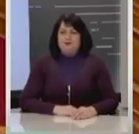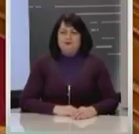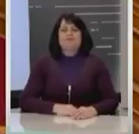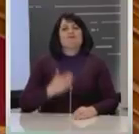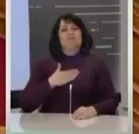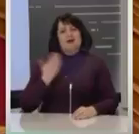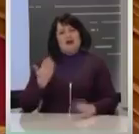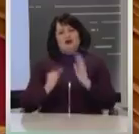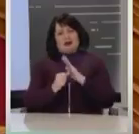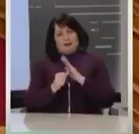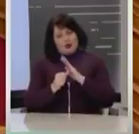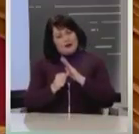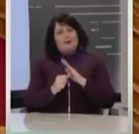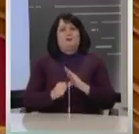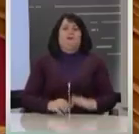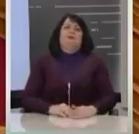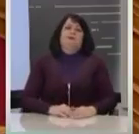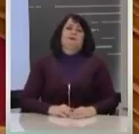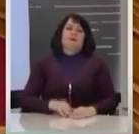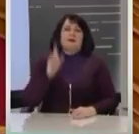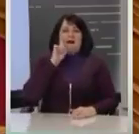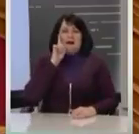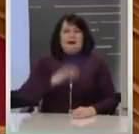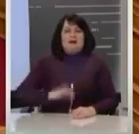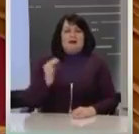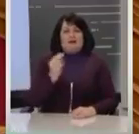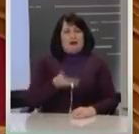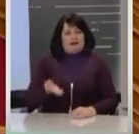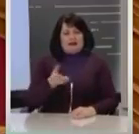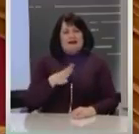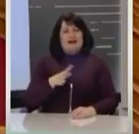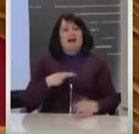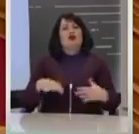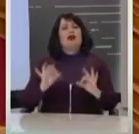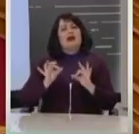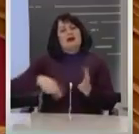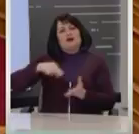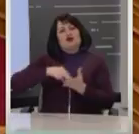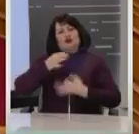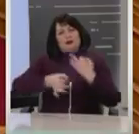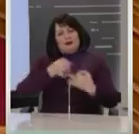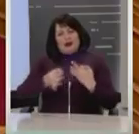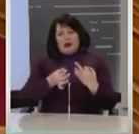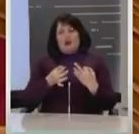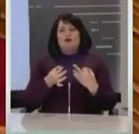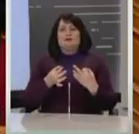Ευχαριστώ κύριε Πρόεδρε. Κυρίες και κύριοι βουλευτές, θέλω να ξεκινήσω την τοποθέτησή